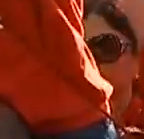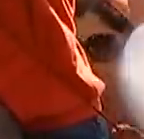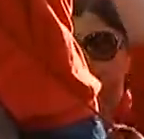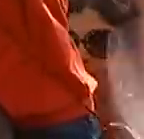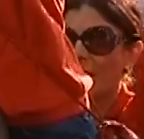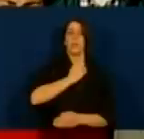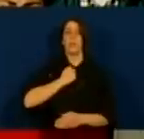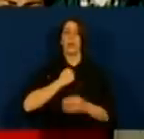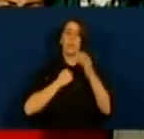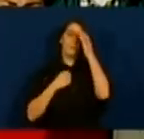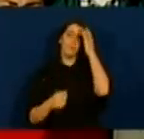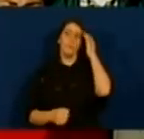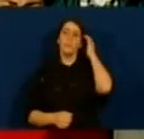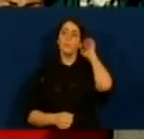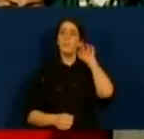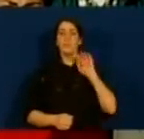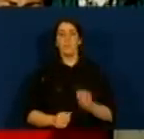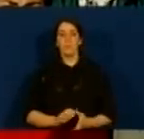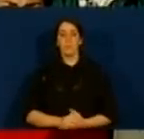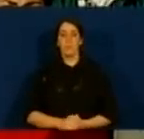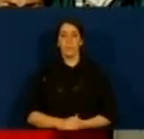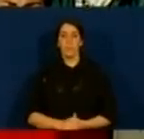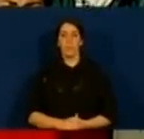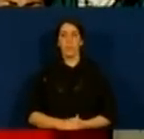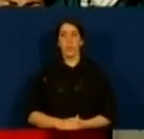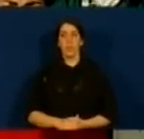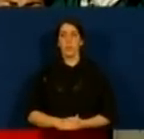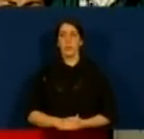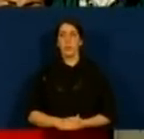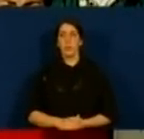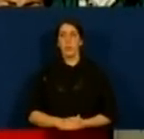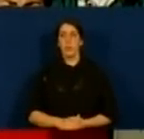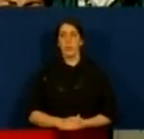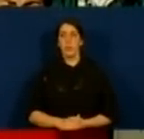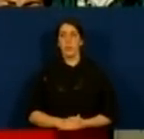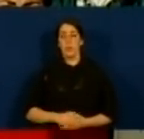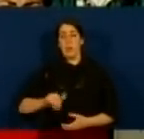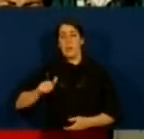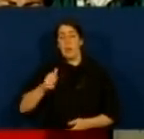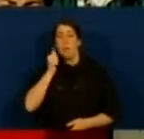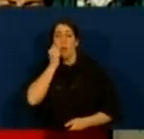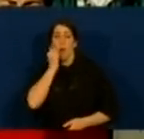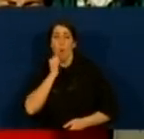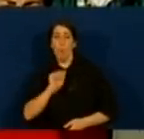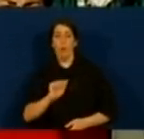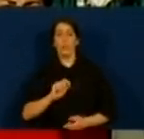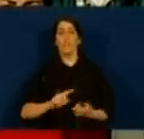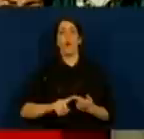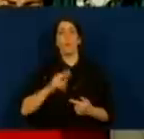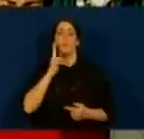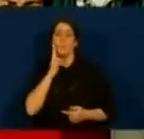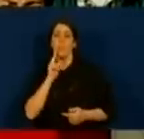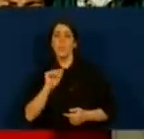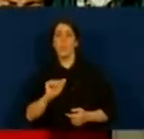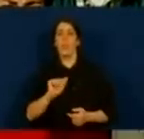għad-drittijiet tal-pazjenti. Fuq kollox, jekk ommok, jekk missierek, ikollhom